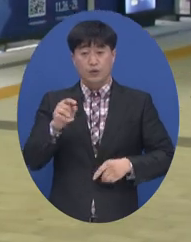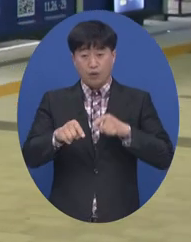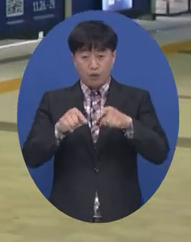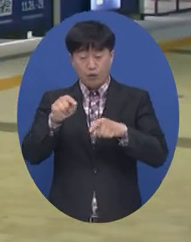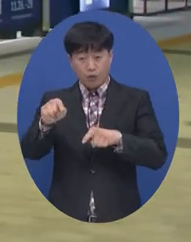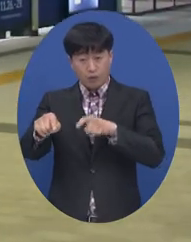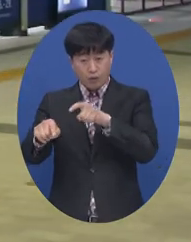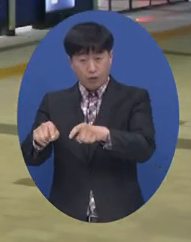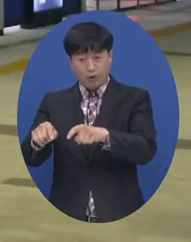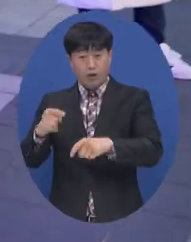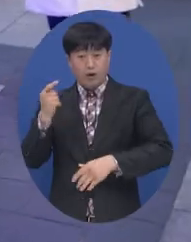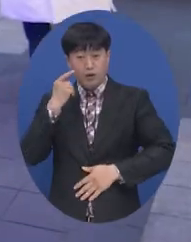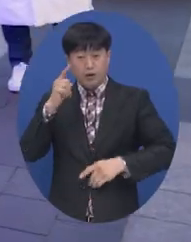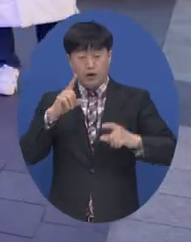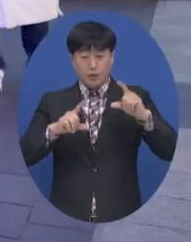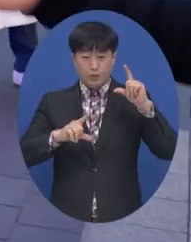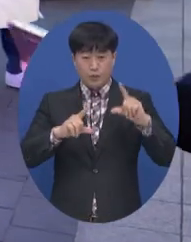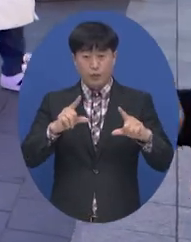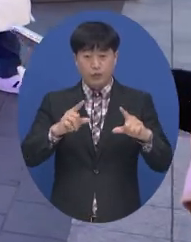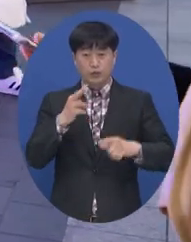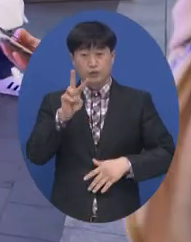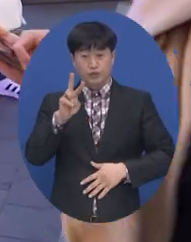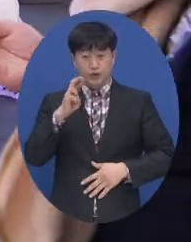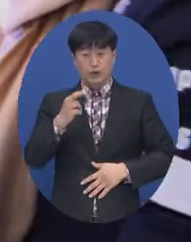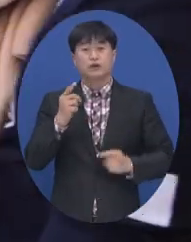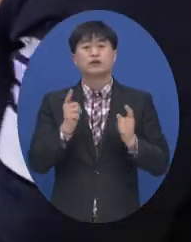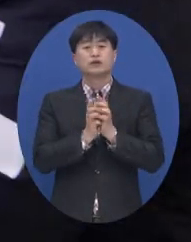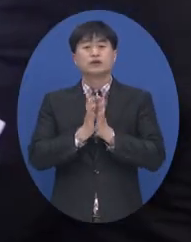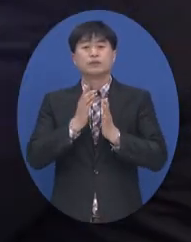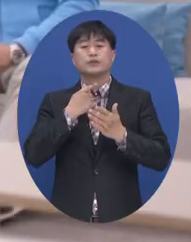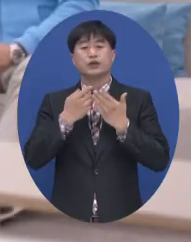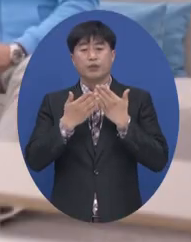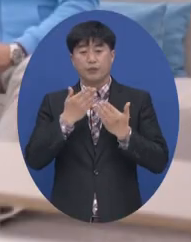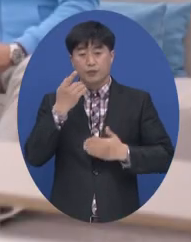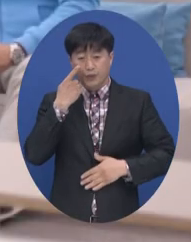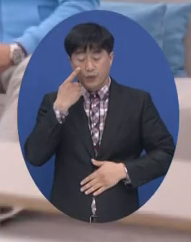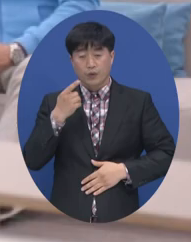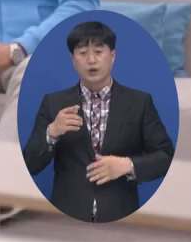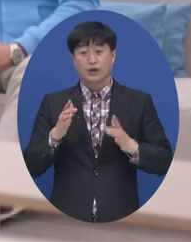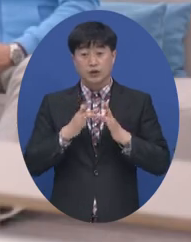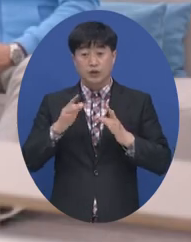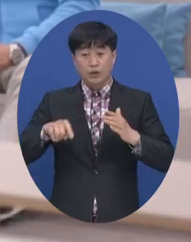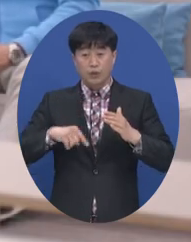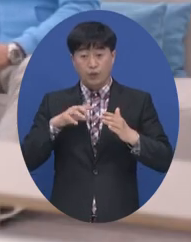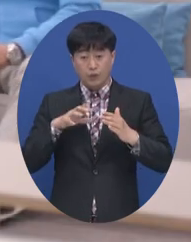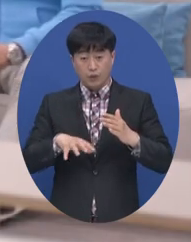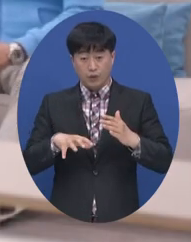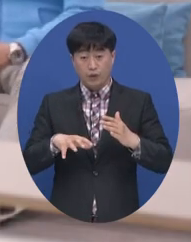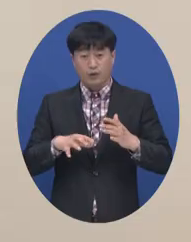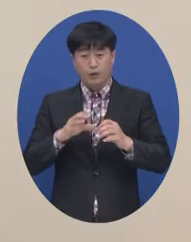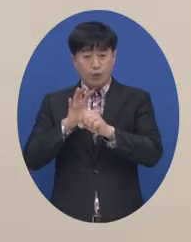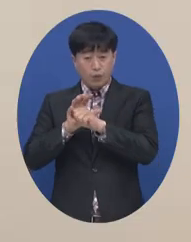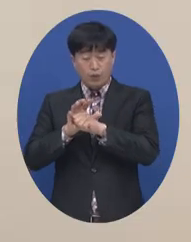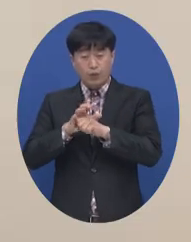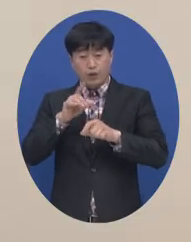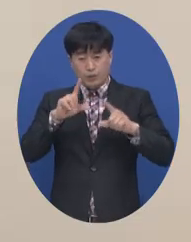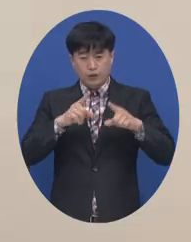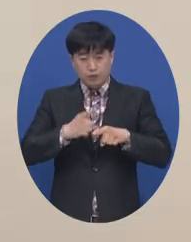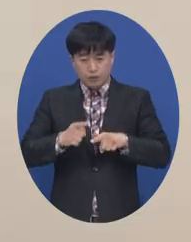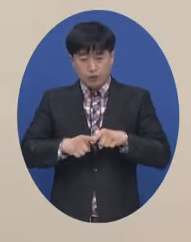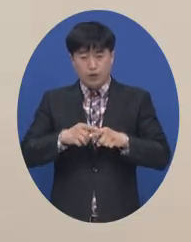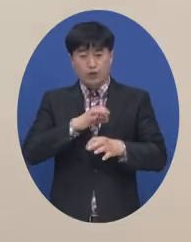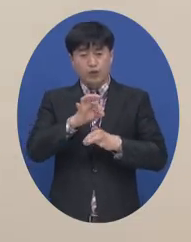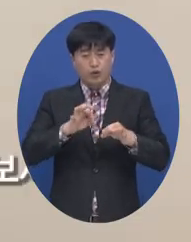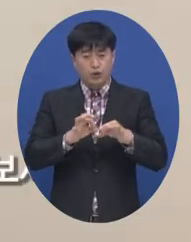현장에서는 걸어가면서 가상현실과 증강현실 기술을 직접 체험하고 온라인에서는 코로나19 상황을 분석하고